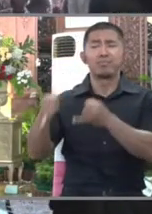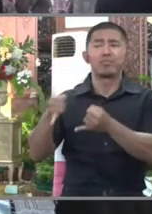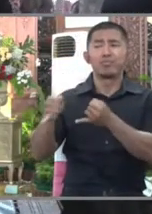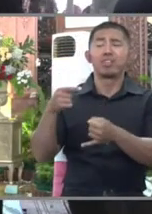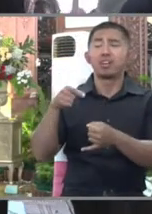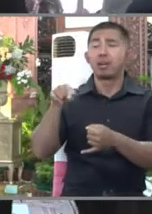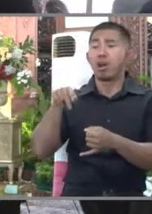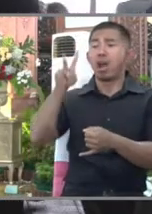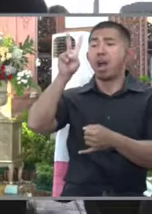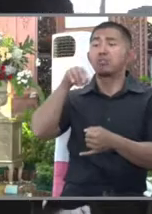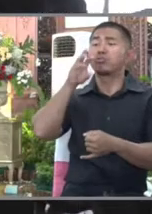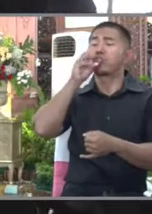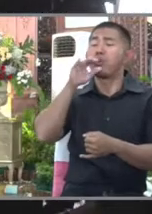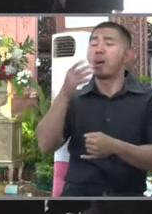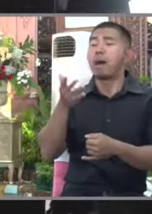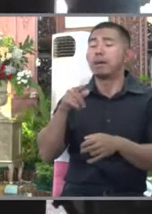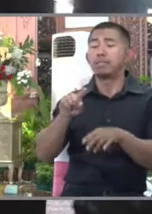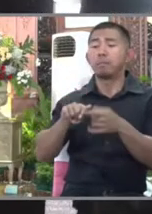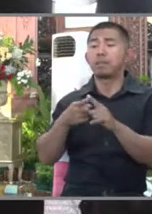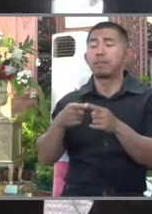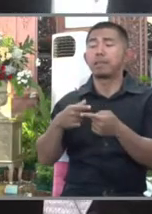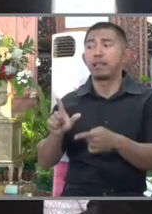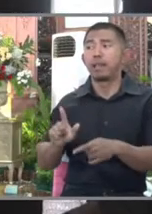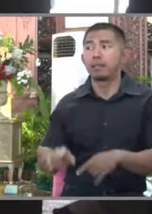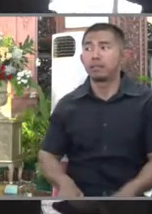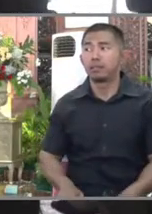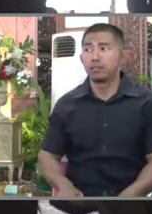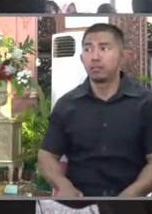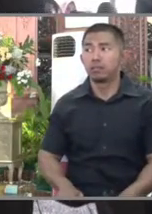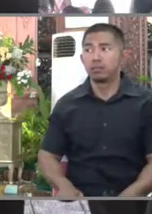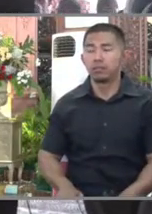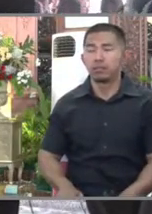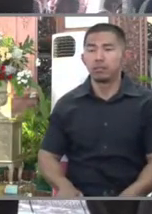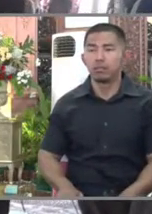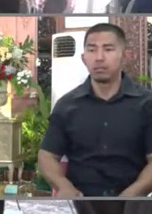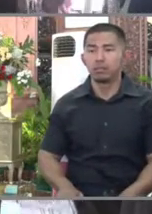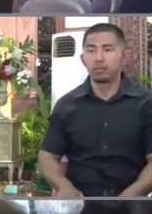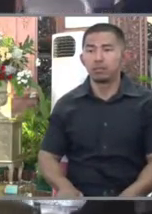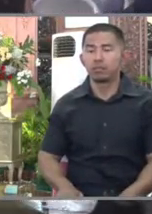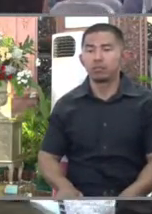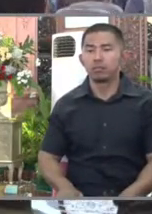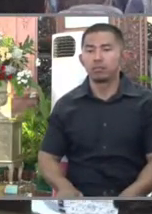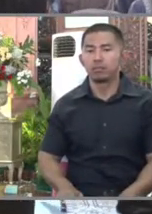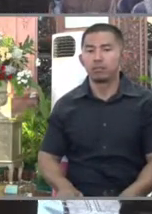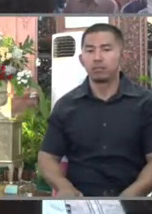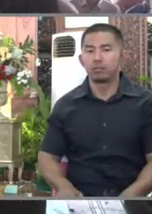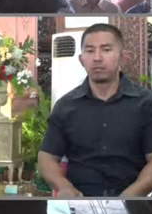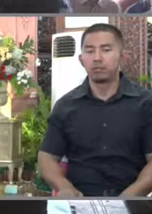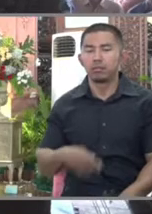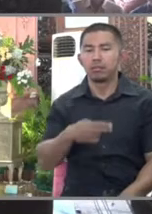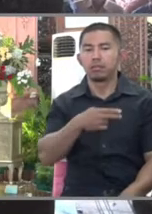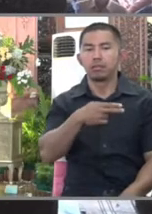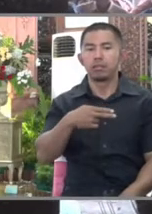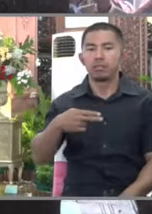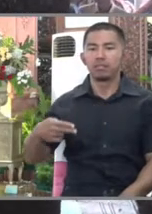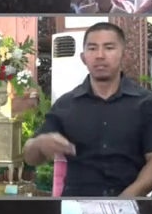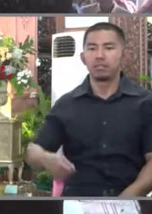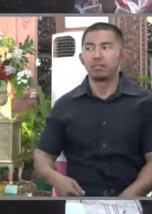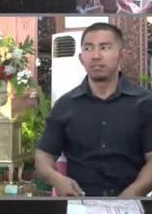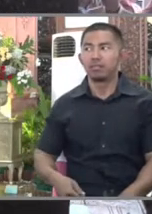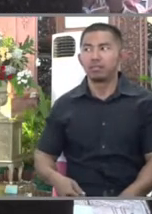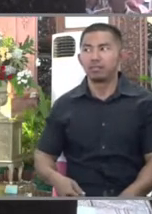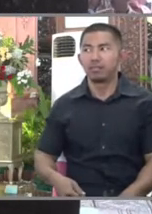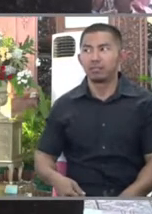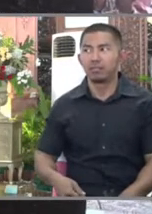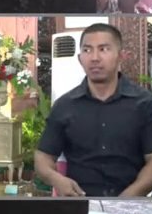mesti ngomong apa sih sama teman-temanmu? Nah, gini loh, Pak. Dalam Indonesia saja sih, Indonesia. Oh, rasa